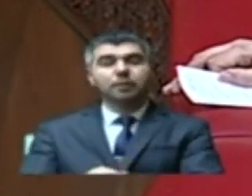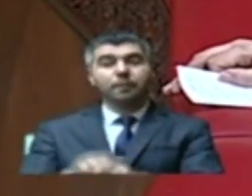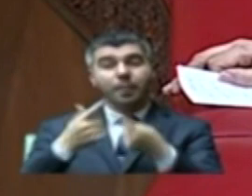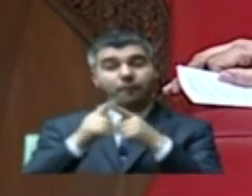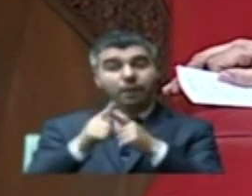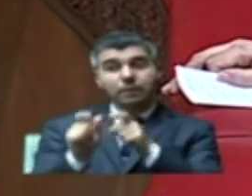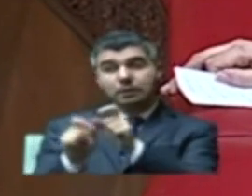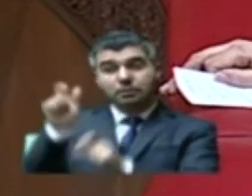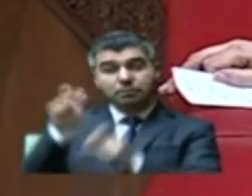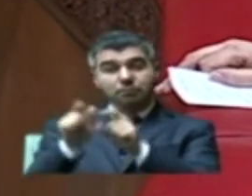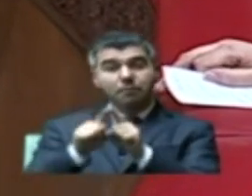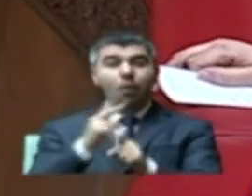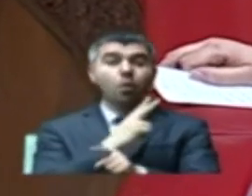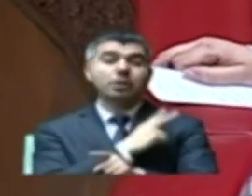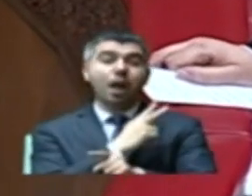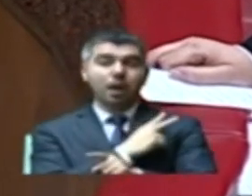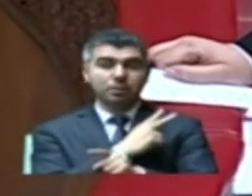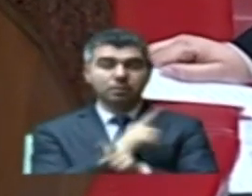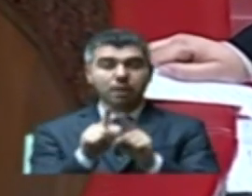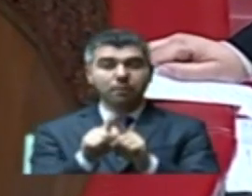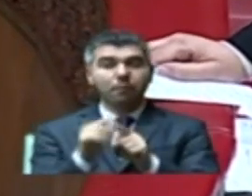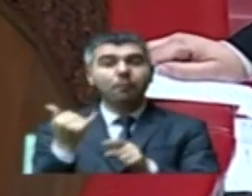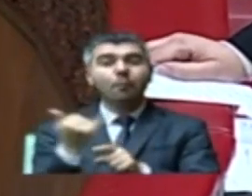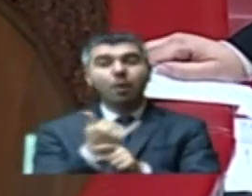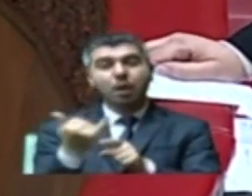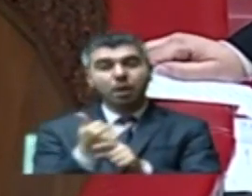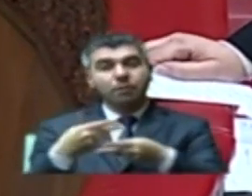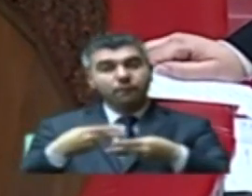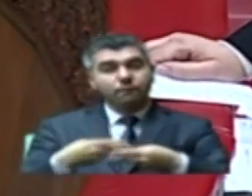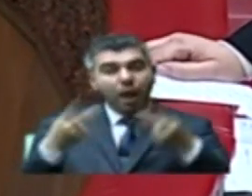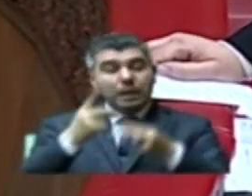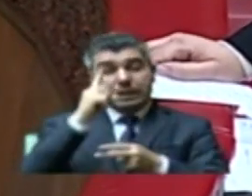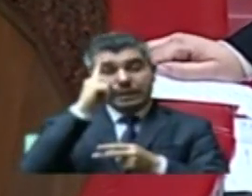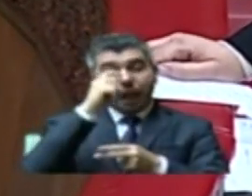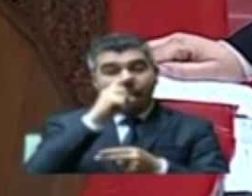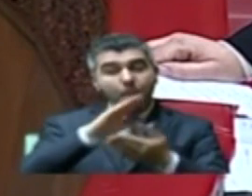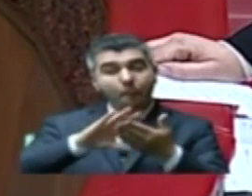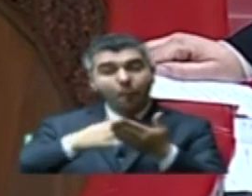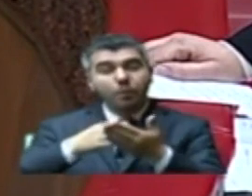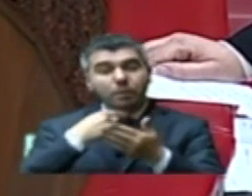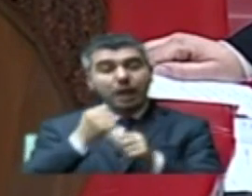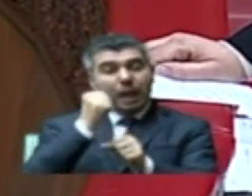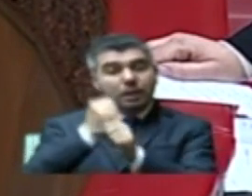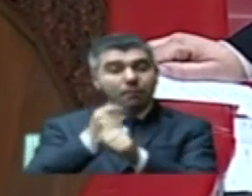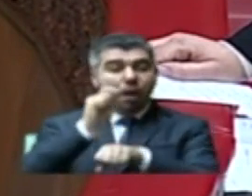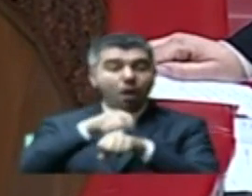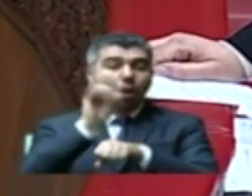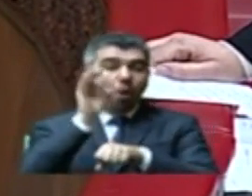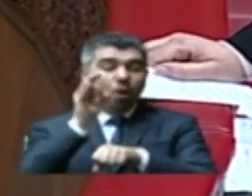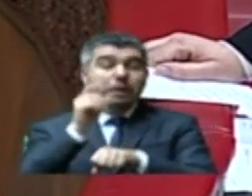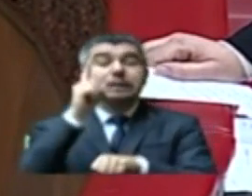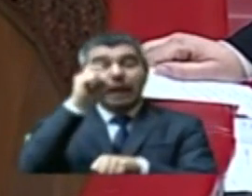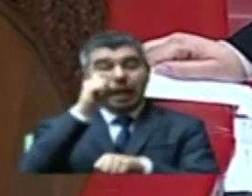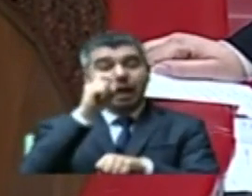المنشطين او المشرفين على هذه المعارض على ضرورة التعريف ببعض المخاطر اللي يمكن يتلقاوها الصناعية في العمل ديالهم. هذا بطبيعة